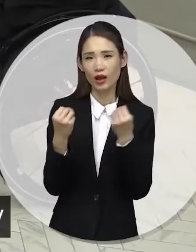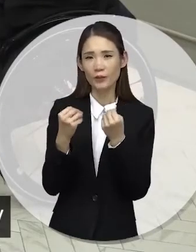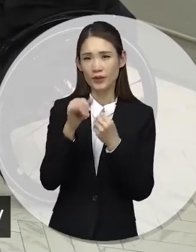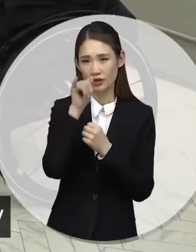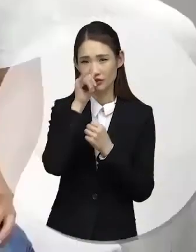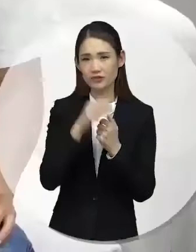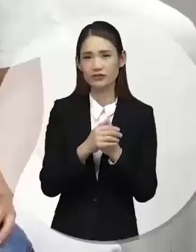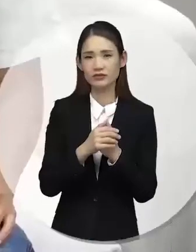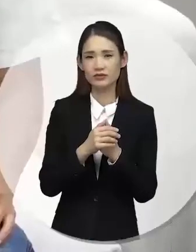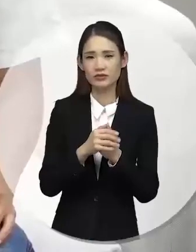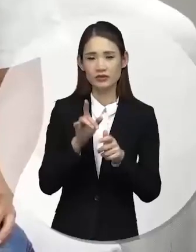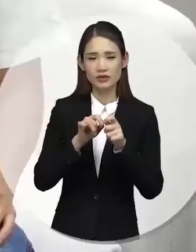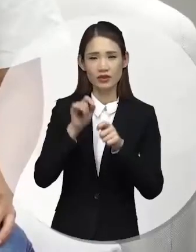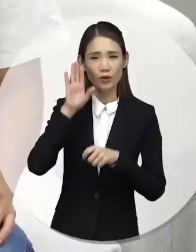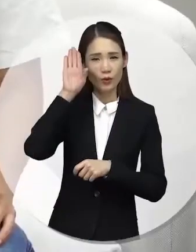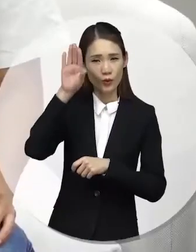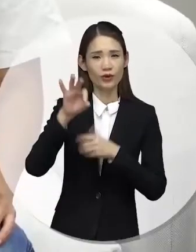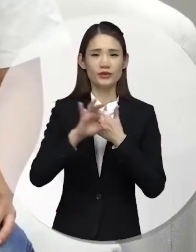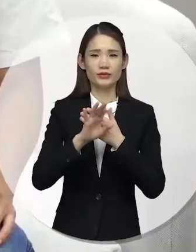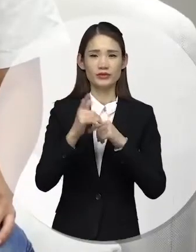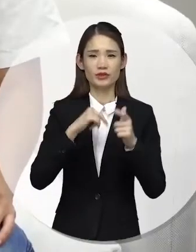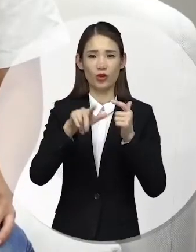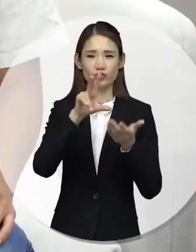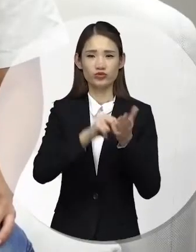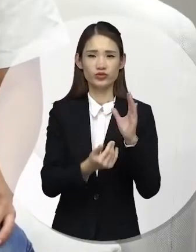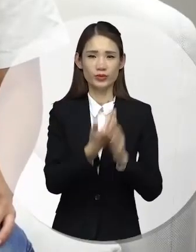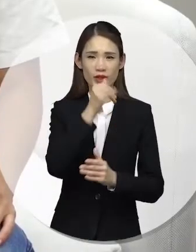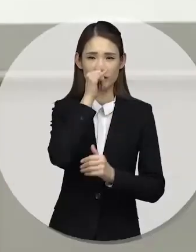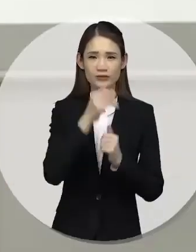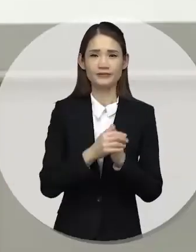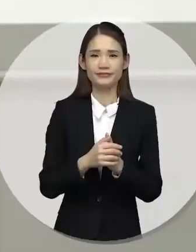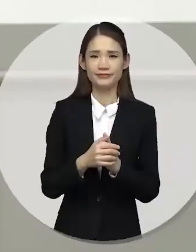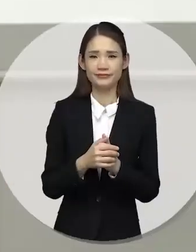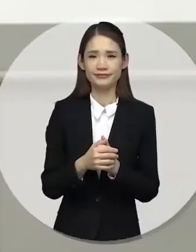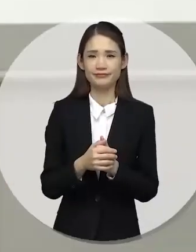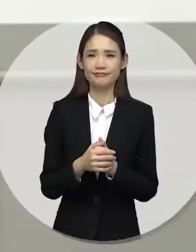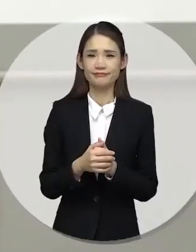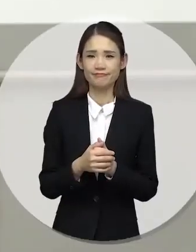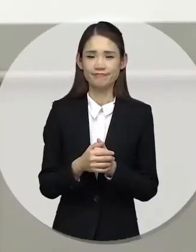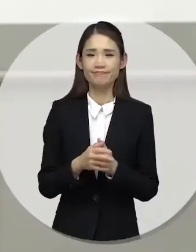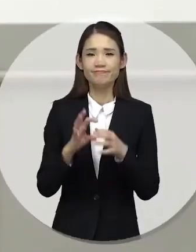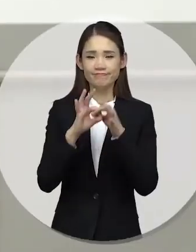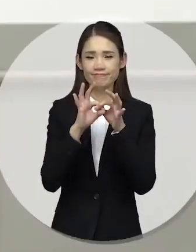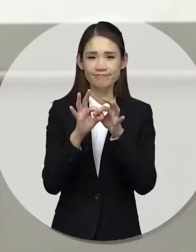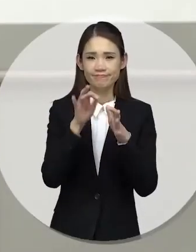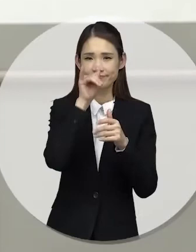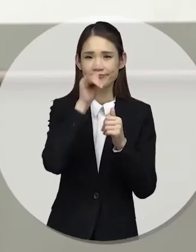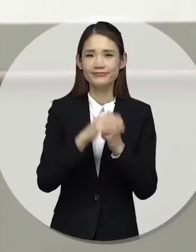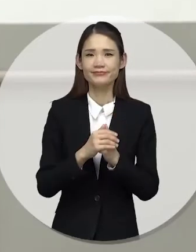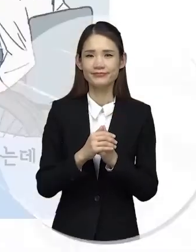확률이 높고 장기적으로 보면 그래서 이게 더 문제인 것 같아요. 연계성이 있네요.